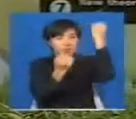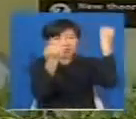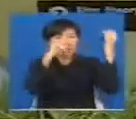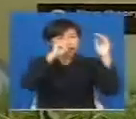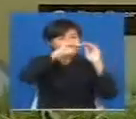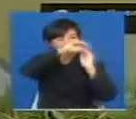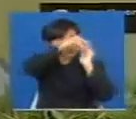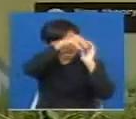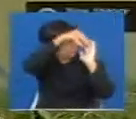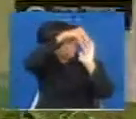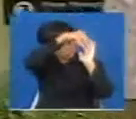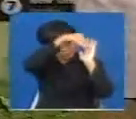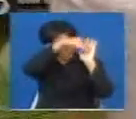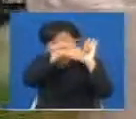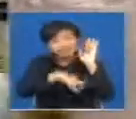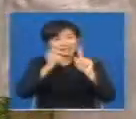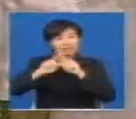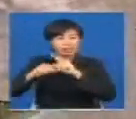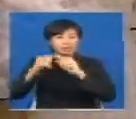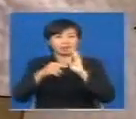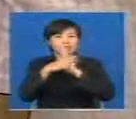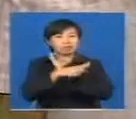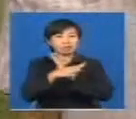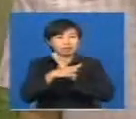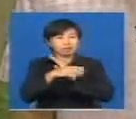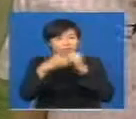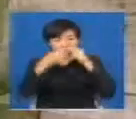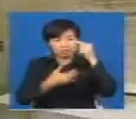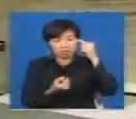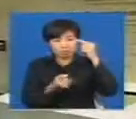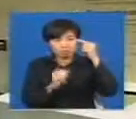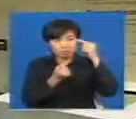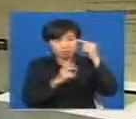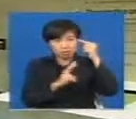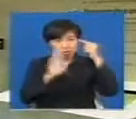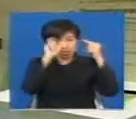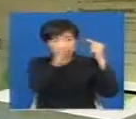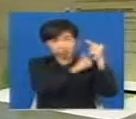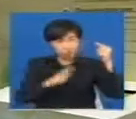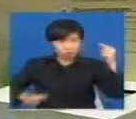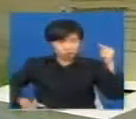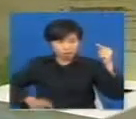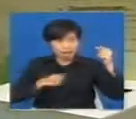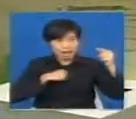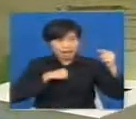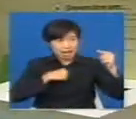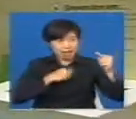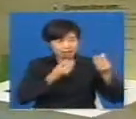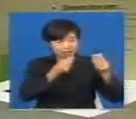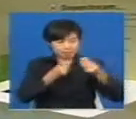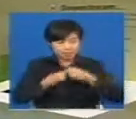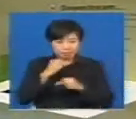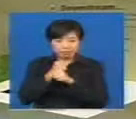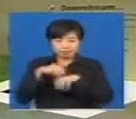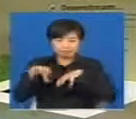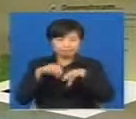ครับซึ่งเป็นทฤษฎีซึ่งเราก็นำมาปฏิบัติแล้วก็นำมาที่จะดำเนินการกันต่อไป ในอนาคตใช้นะครับ